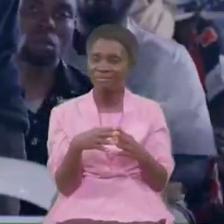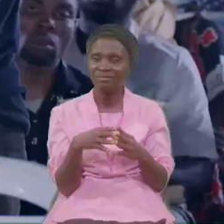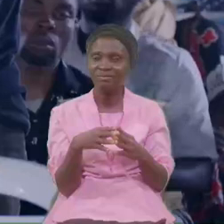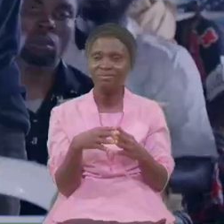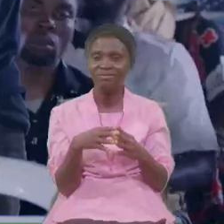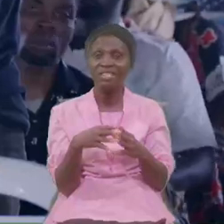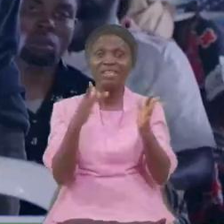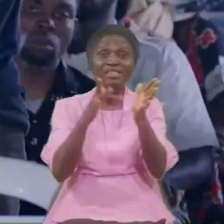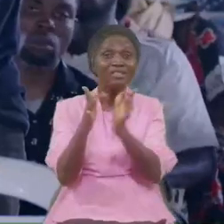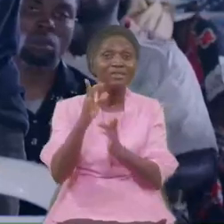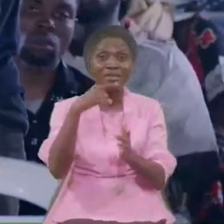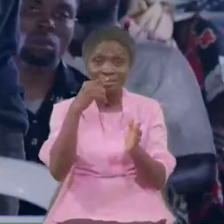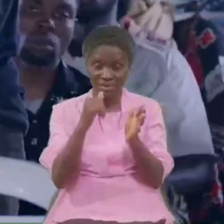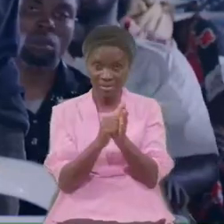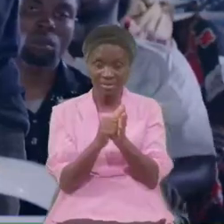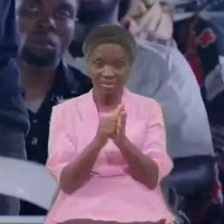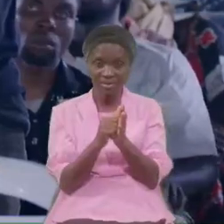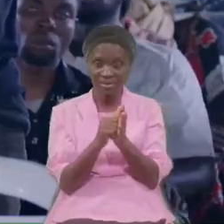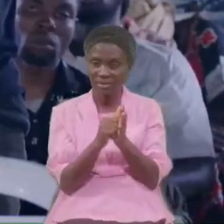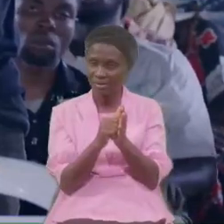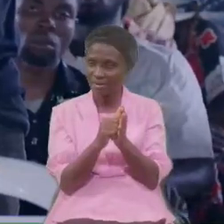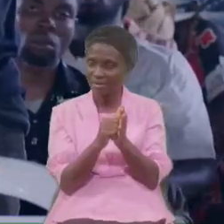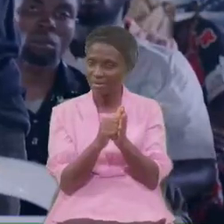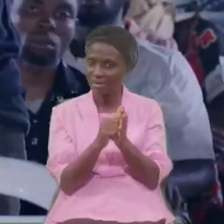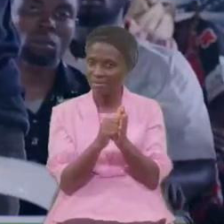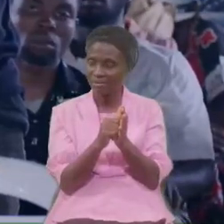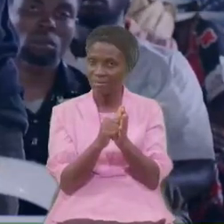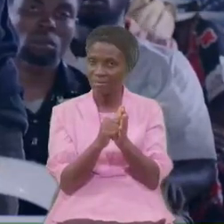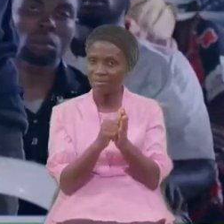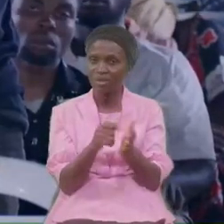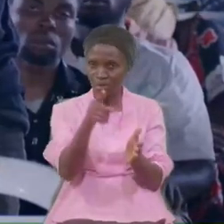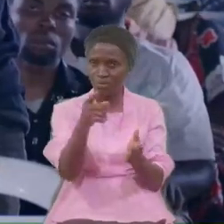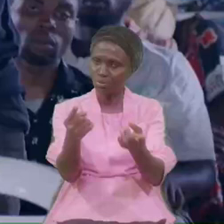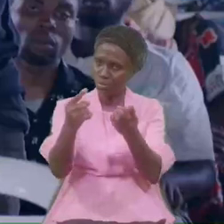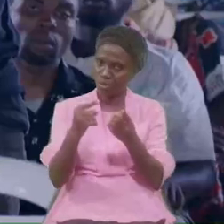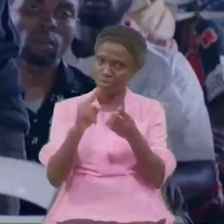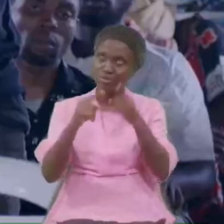regardez ce que Jésus a dit. Venez, venez à moi.